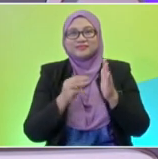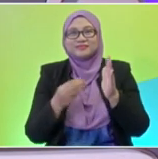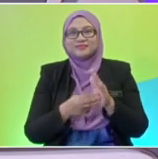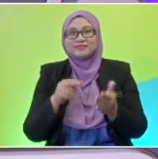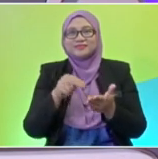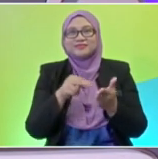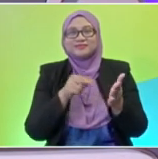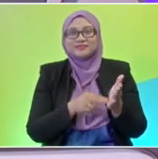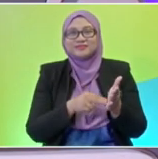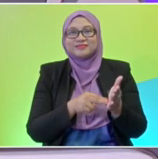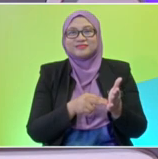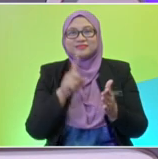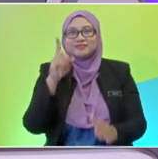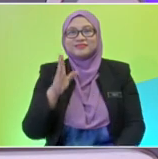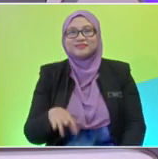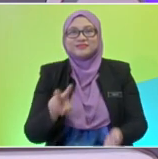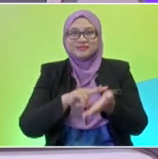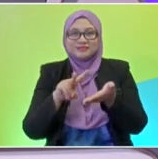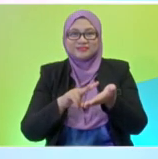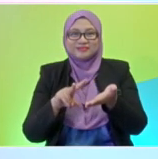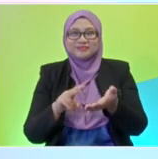seorang Tolong bacakan